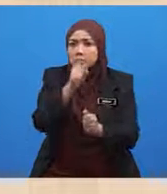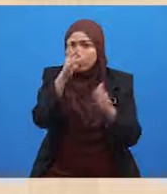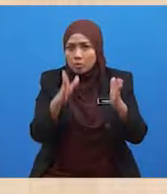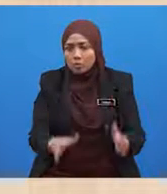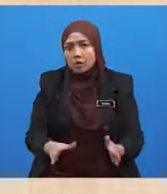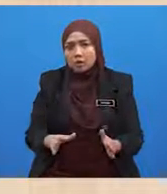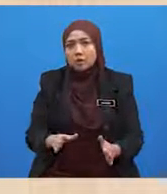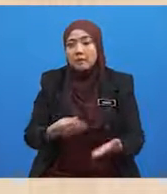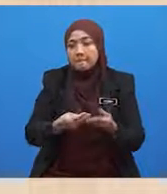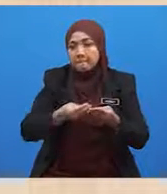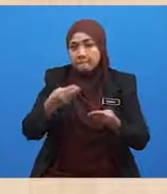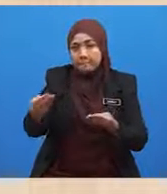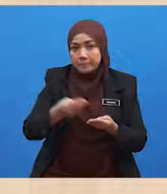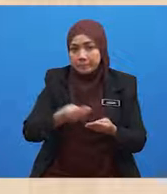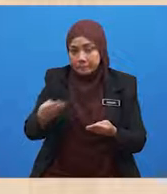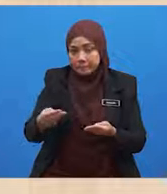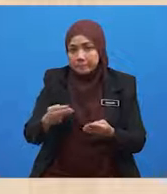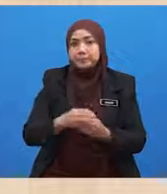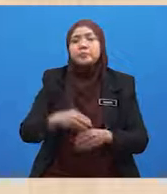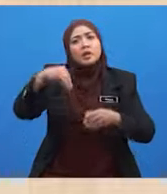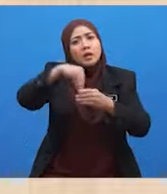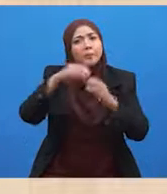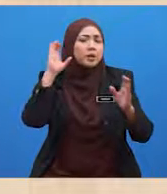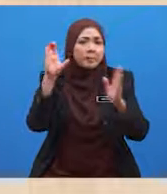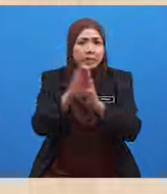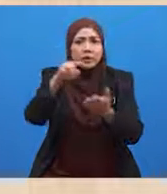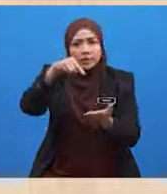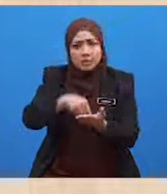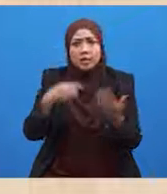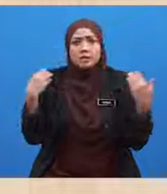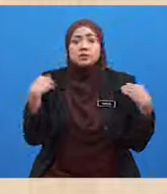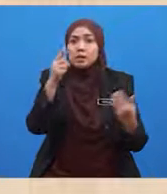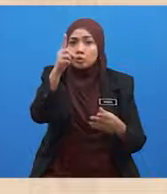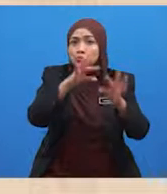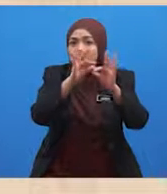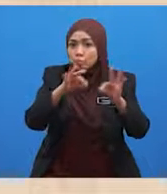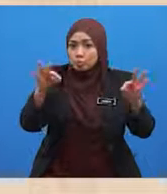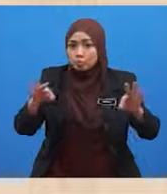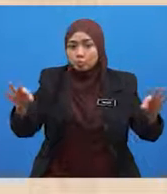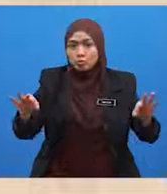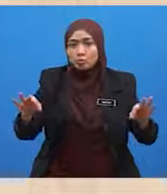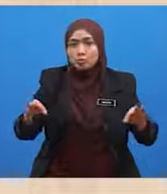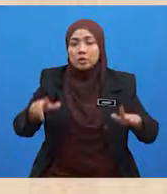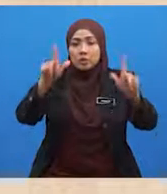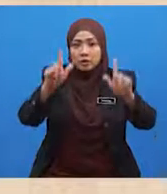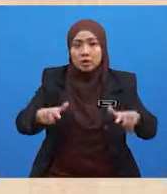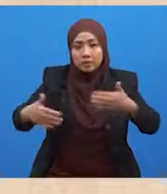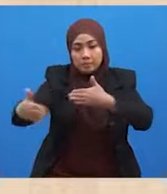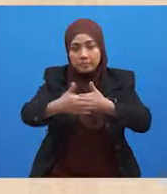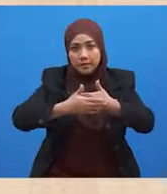gerai dan Cinema dalam gambar ini juga kelihatan satu tulisan yang besar yang diletakkan di hadapan gerainya